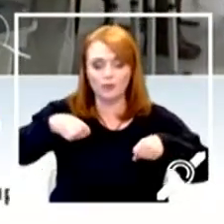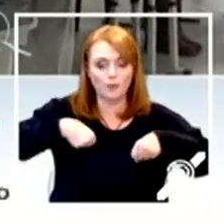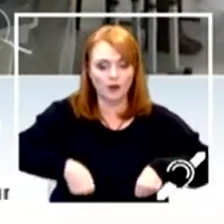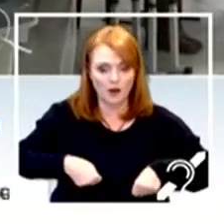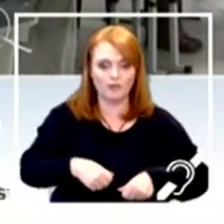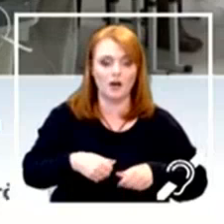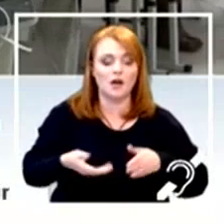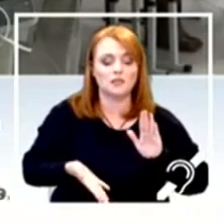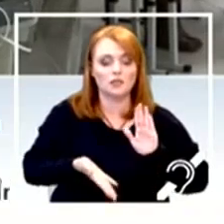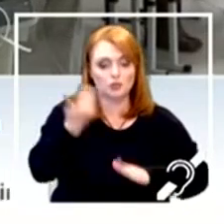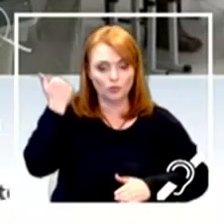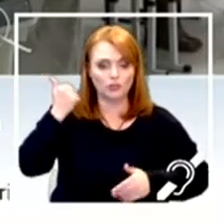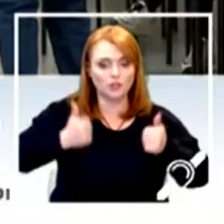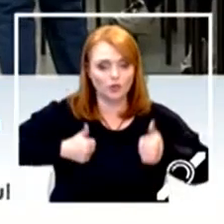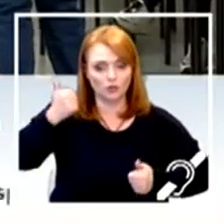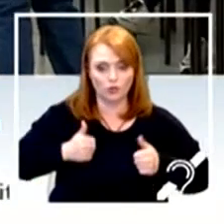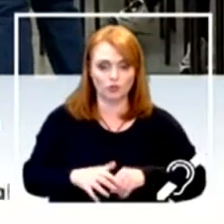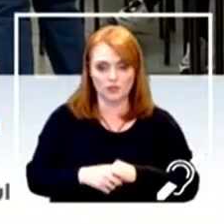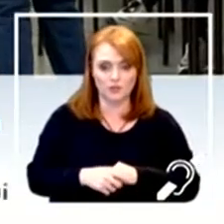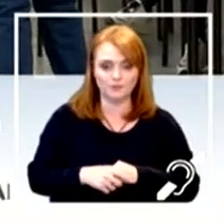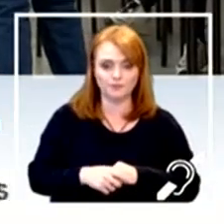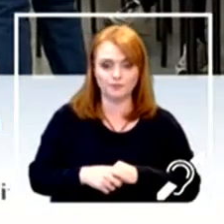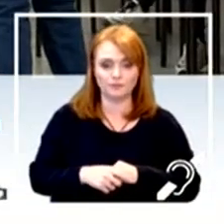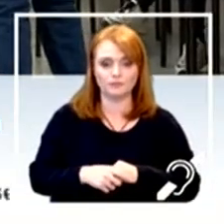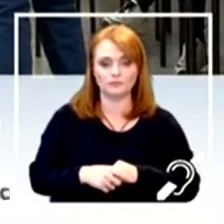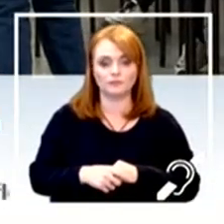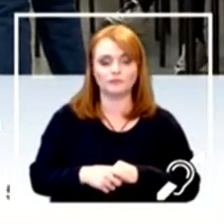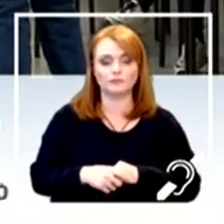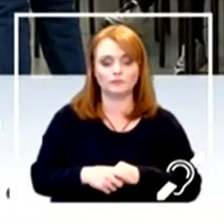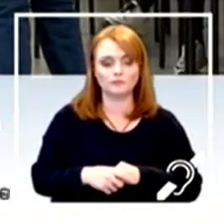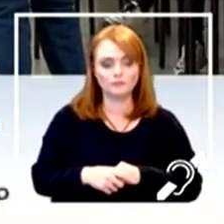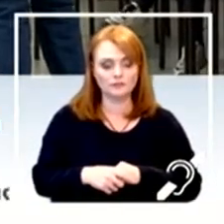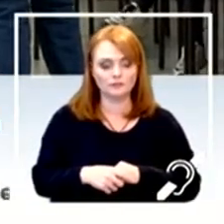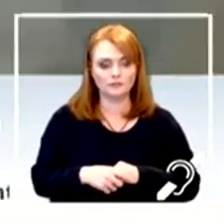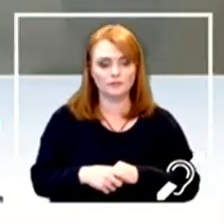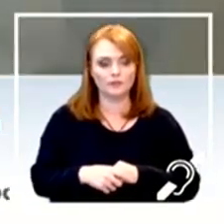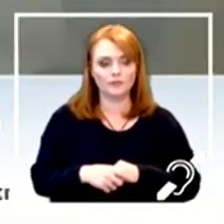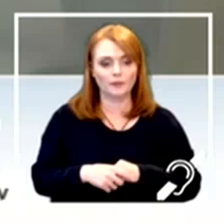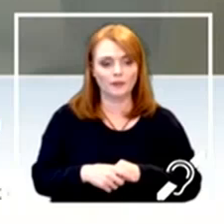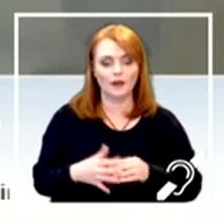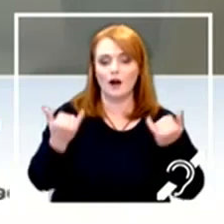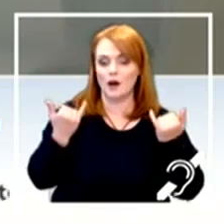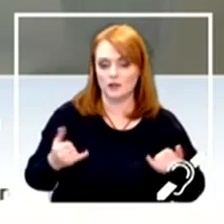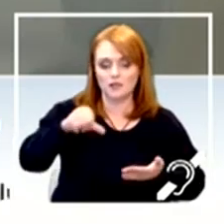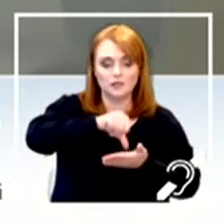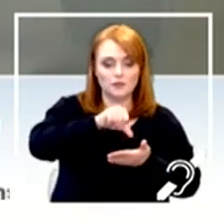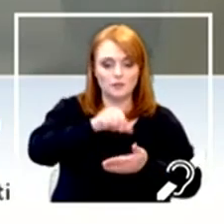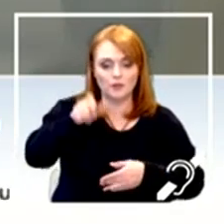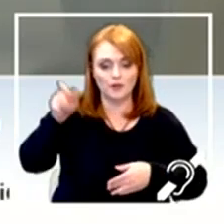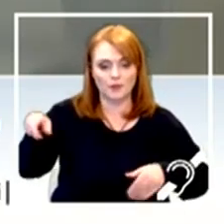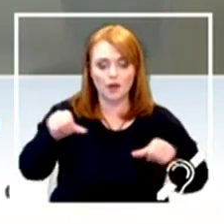la finalizarea tuturor litigiilor electorale care se află pe rol în instanțele de judecată. Astăzi, membrii